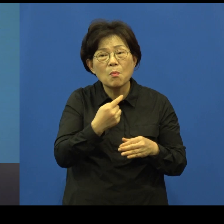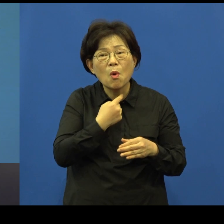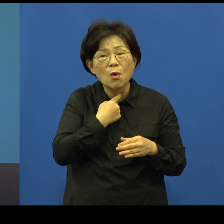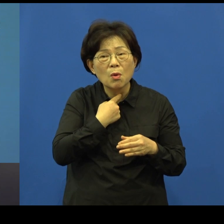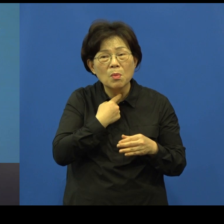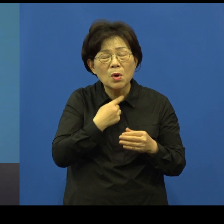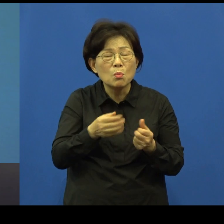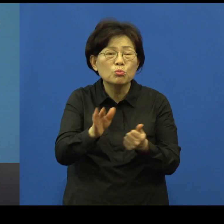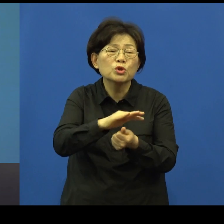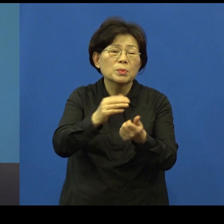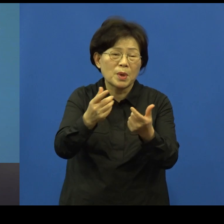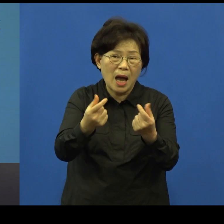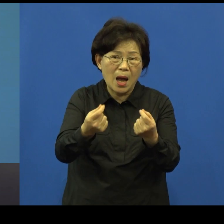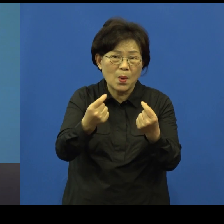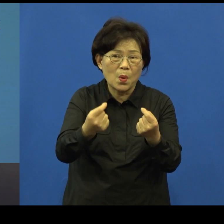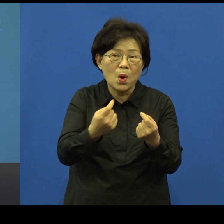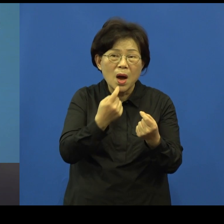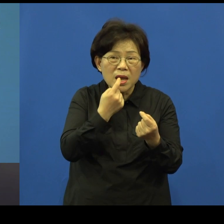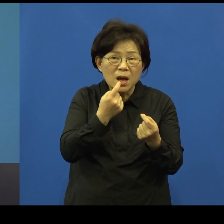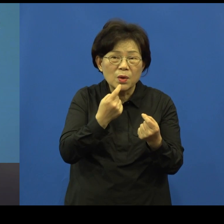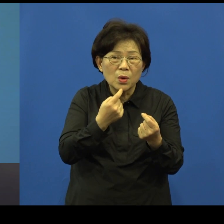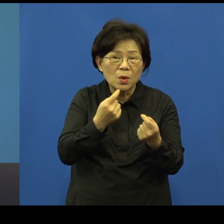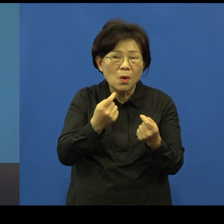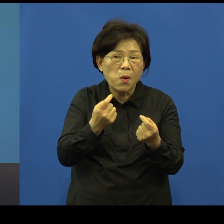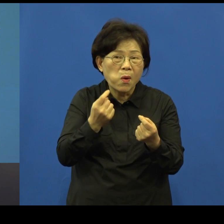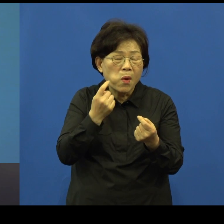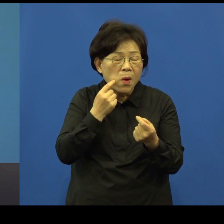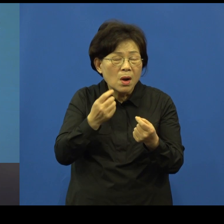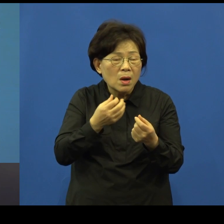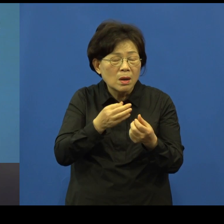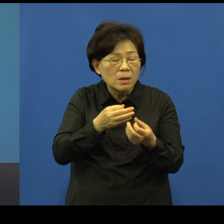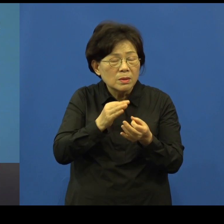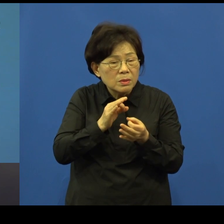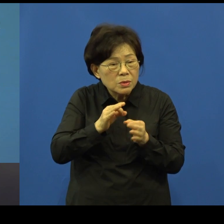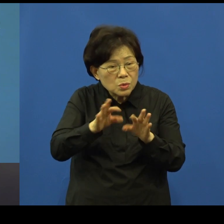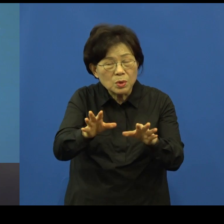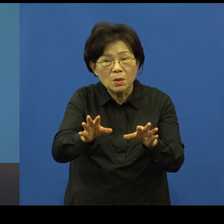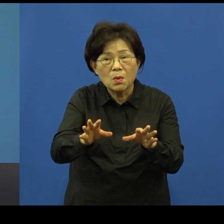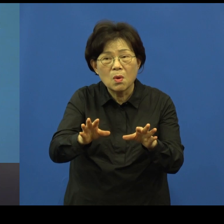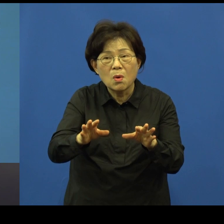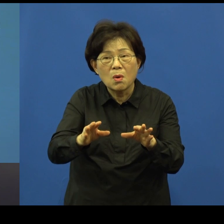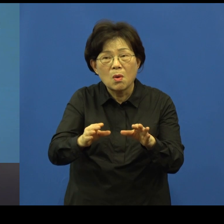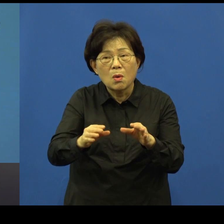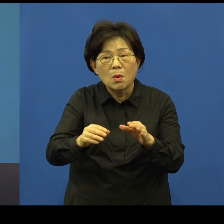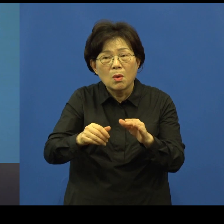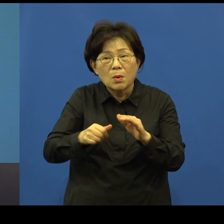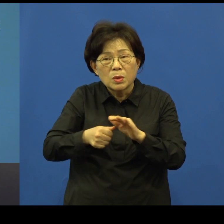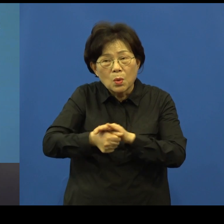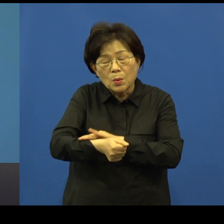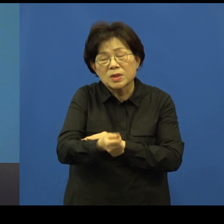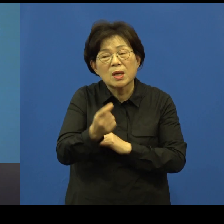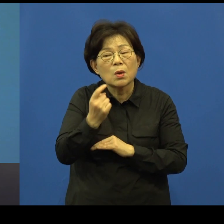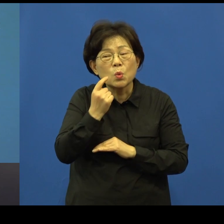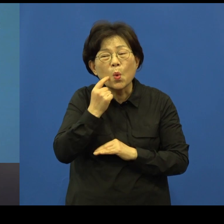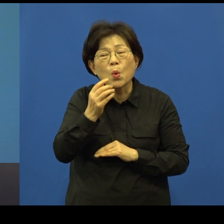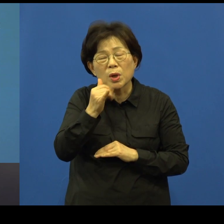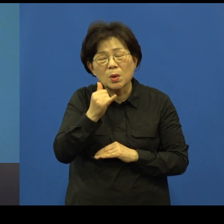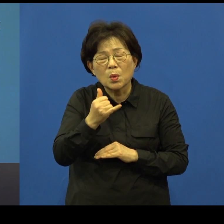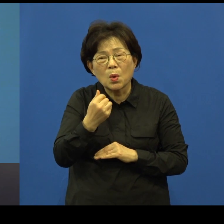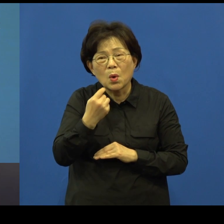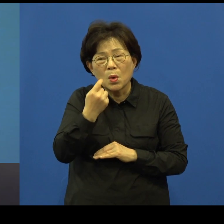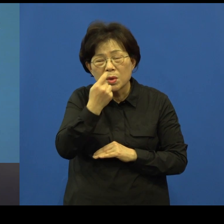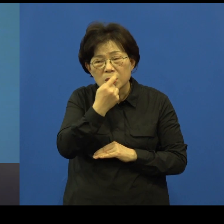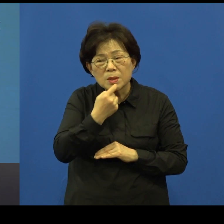열린 무덤이요 그 혀로는 속임을 일삼으며 그 입술에는 독사의 독이 있고 그 입에는 저주와